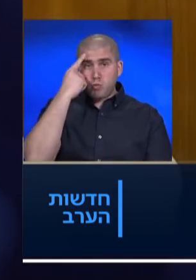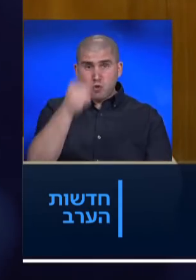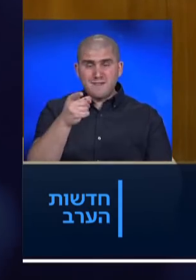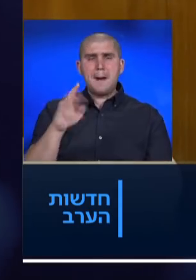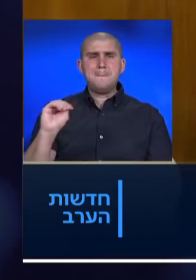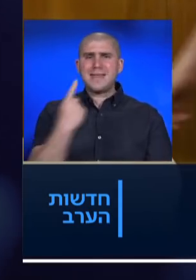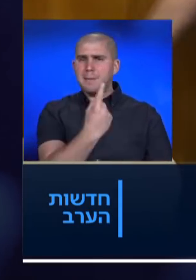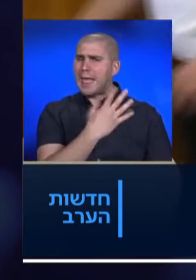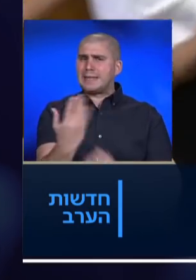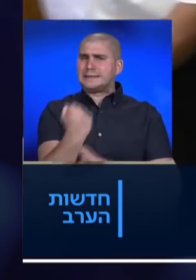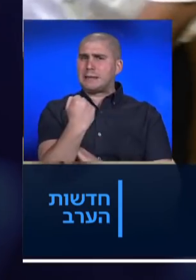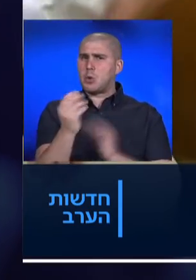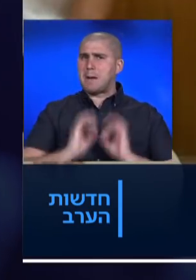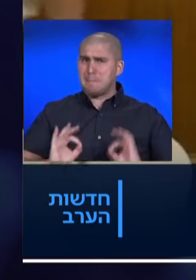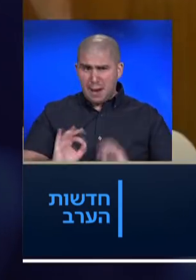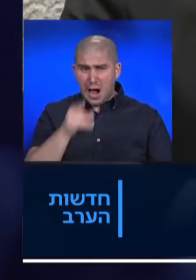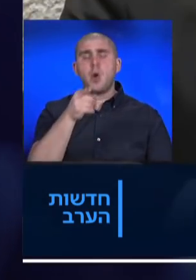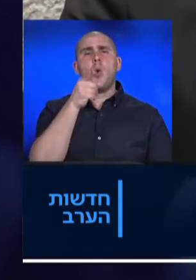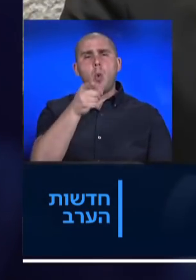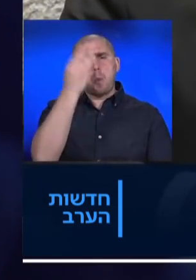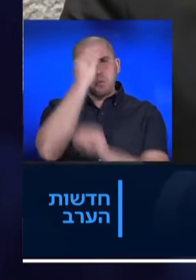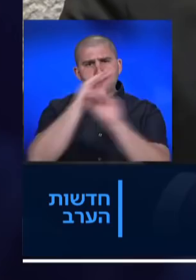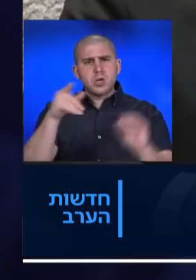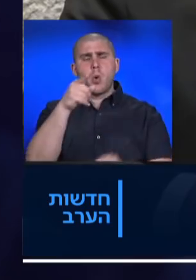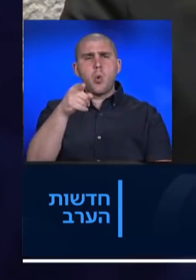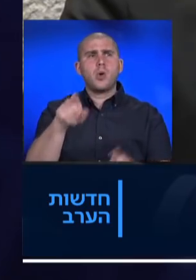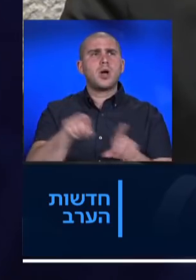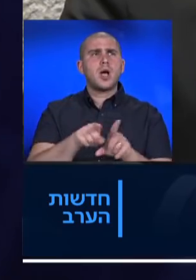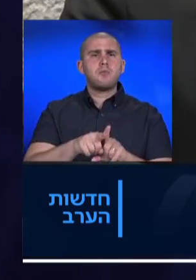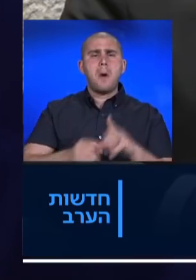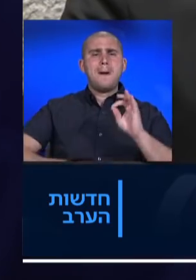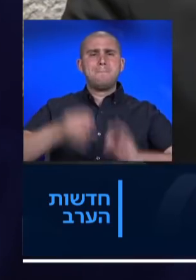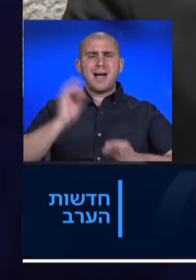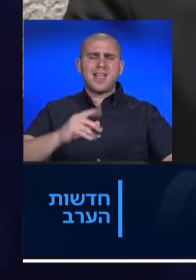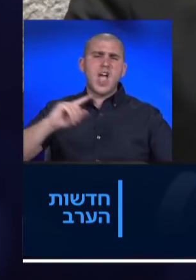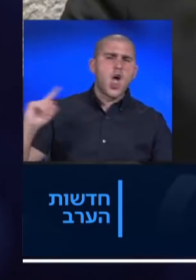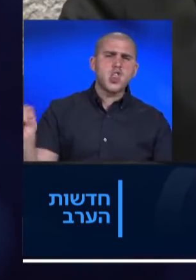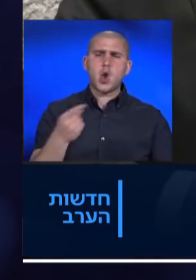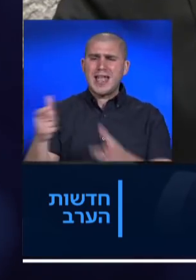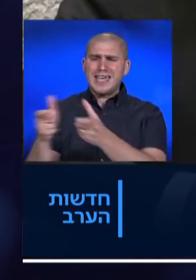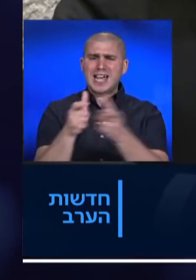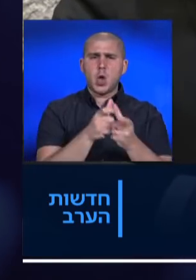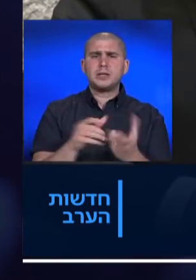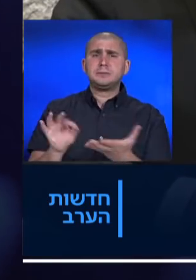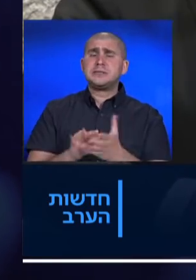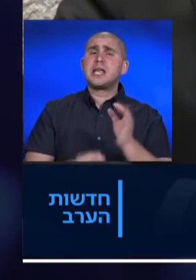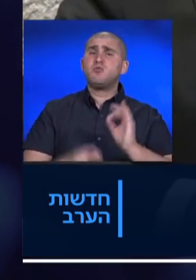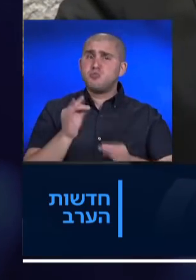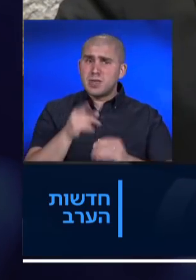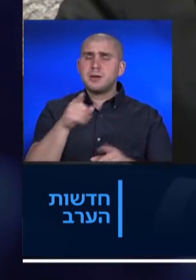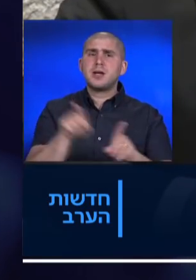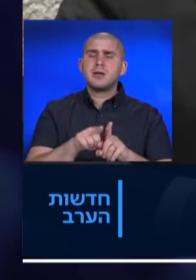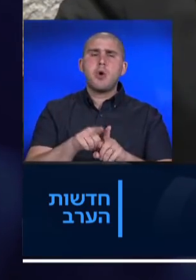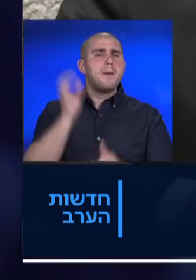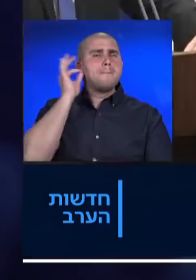סמכות, אלא שהוא מודיע שהוא מכפיף את הפרקליטות, את כל היחידות של משרד המשפטים, לממלאת מקום